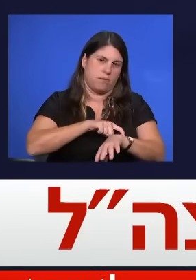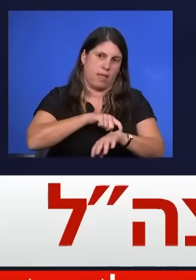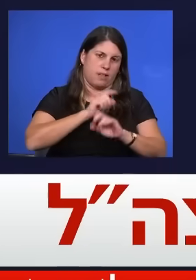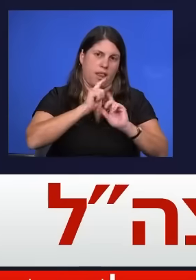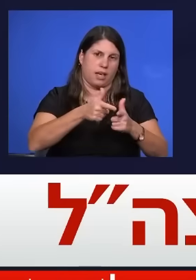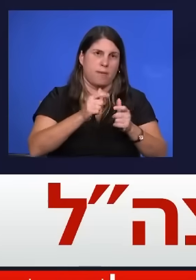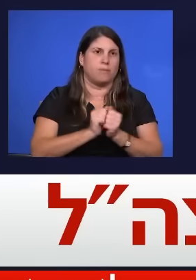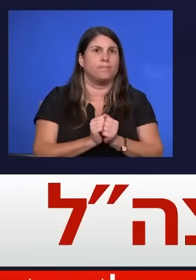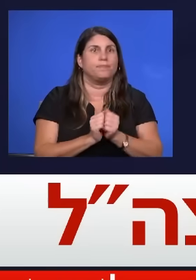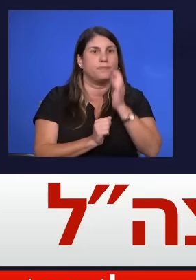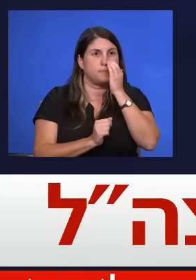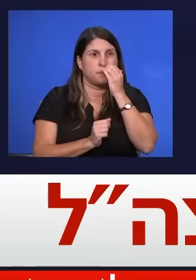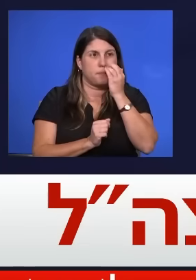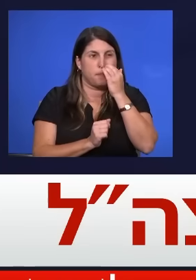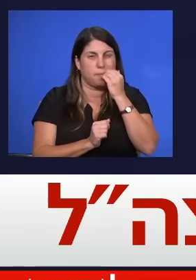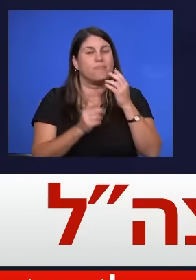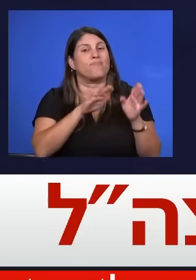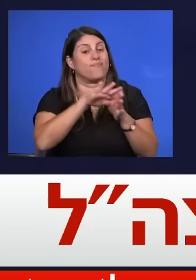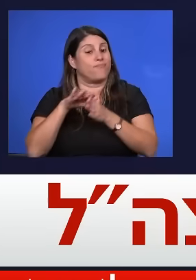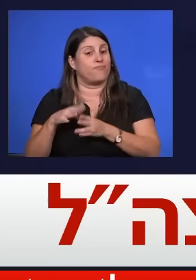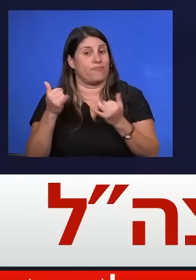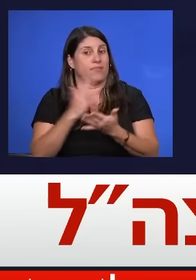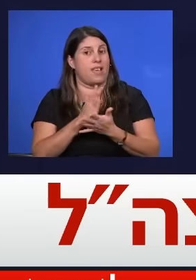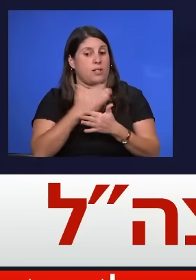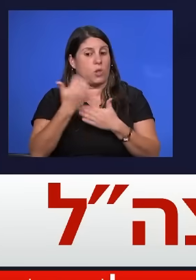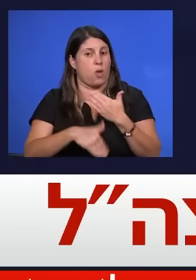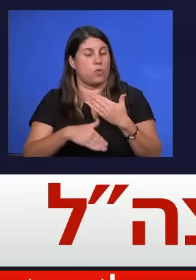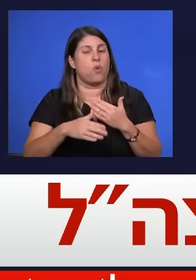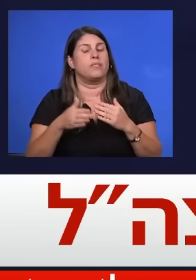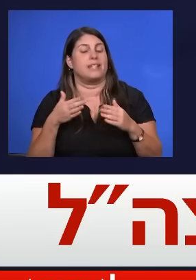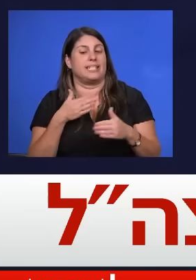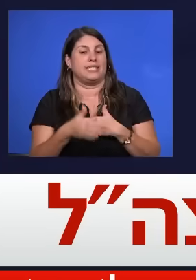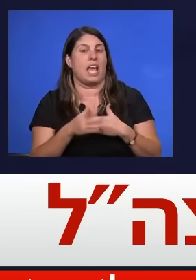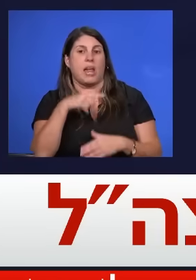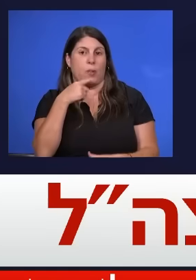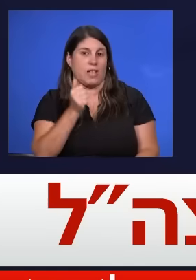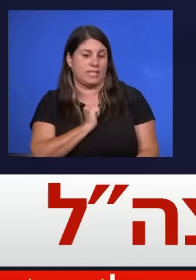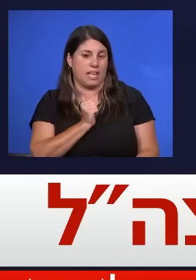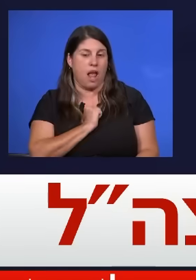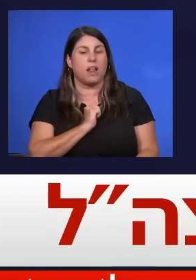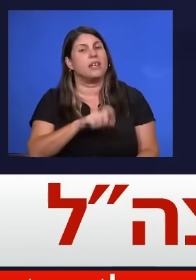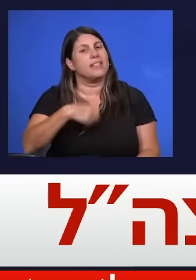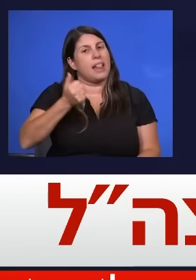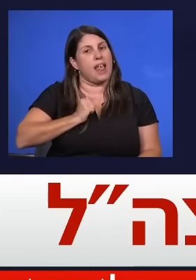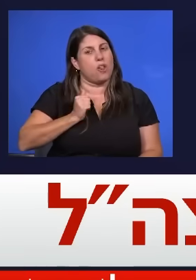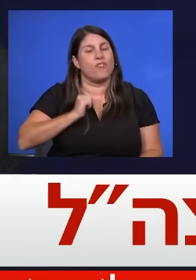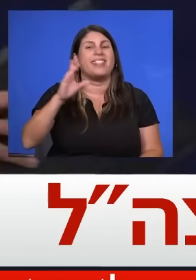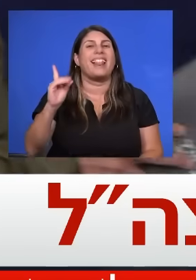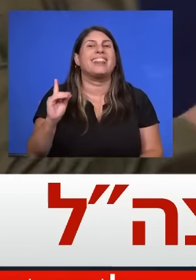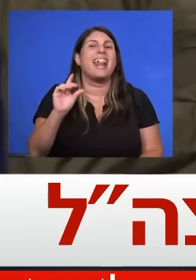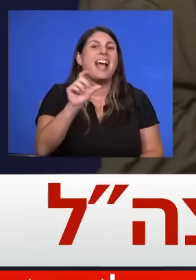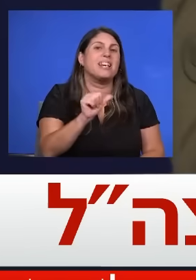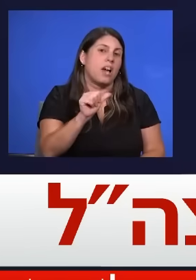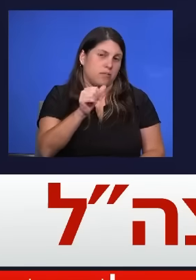אוקיי, אנחנו רואים עכשיו את ההכנות האחרונות לקראת כניסתו של דובר צהל, תת-אלוף דניאל אגרי, שמיד ידבר. אנחנו נביא את הדברים שלו